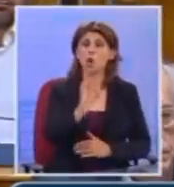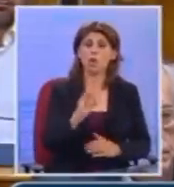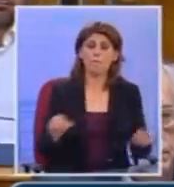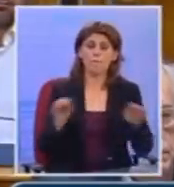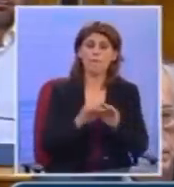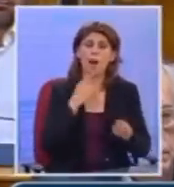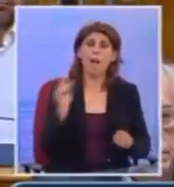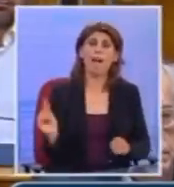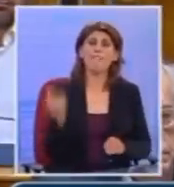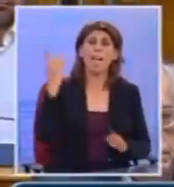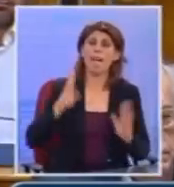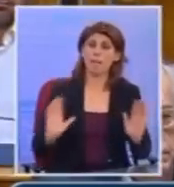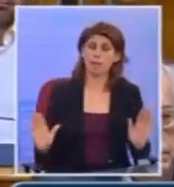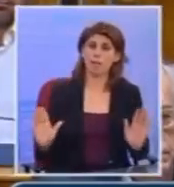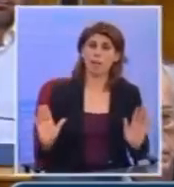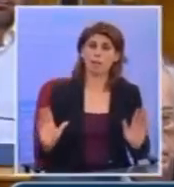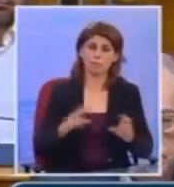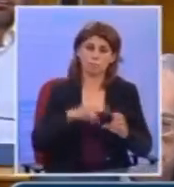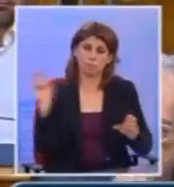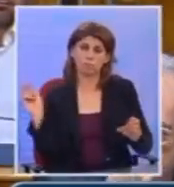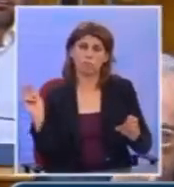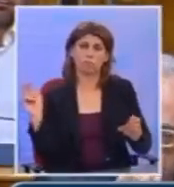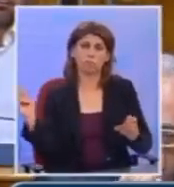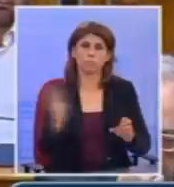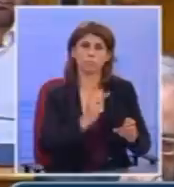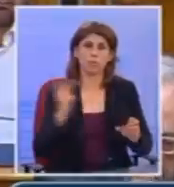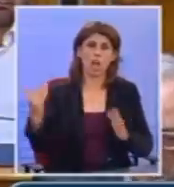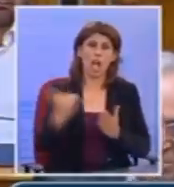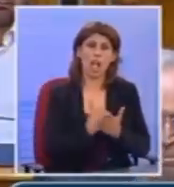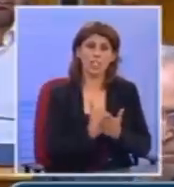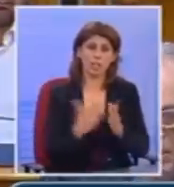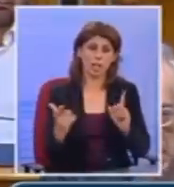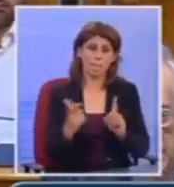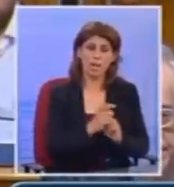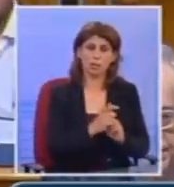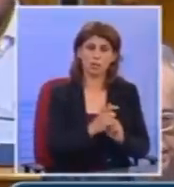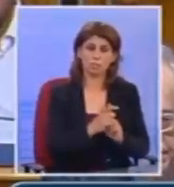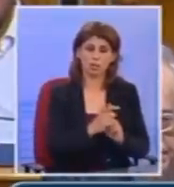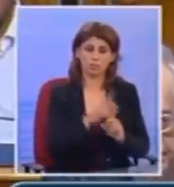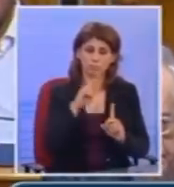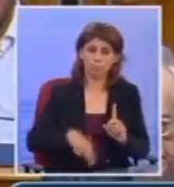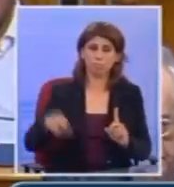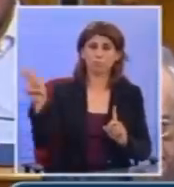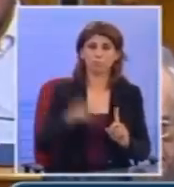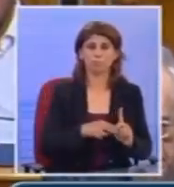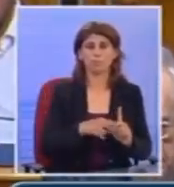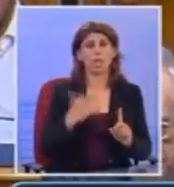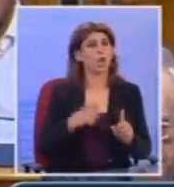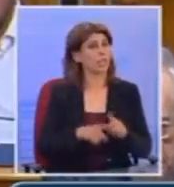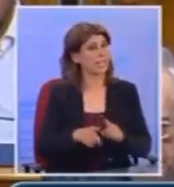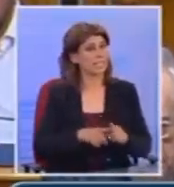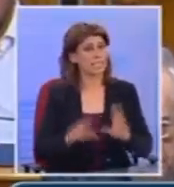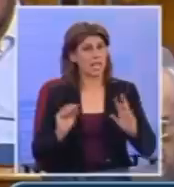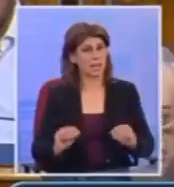και την άρση της κοινωνικής αδικίας και των περιορισμών, των φραγμών. Και σε ό,τι αφορά την